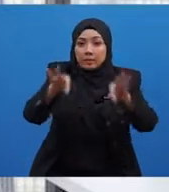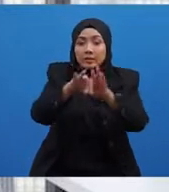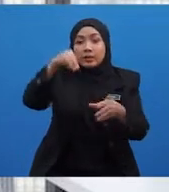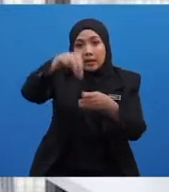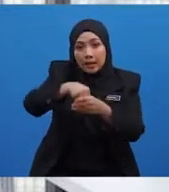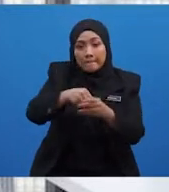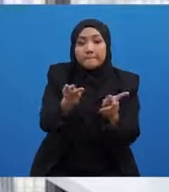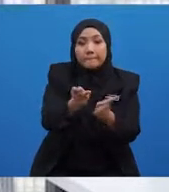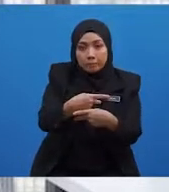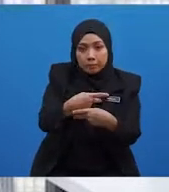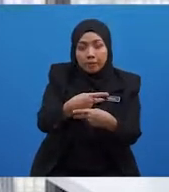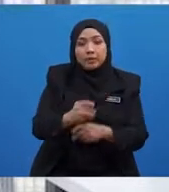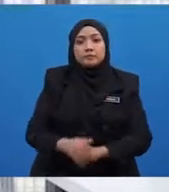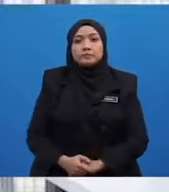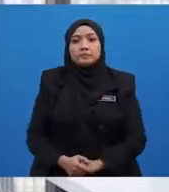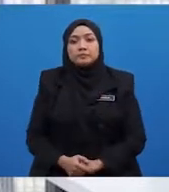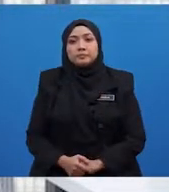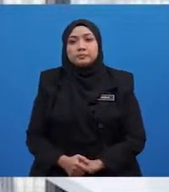sesuatu produk.